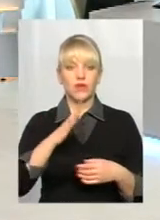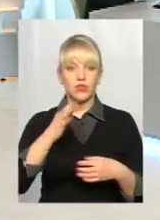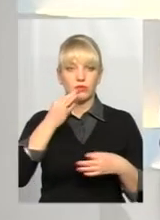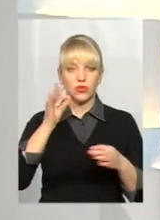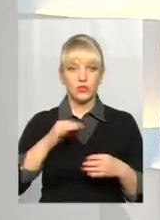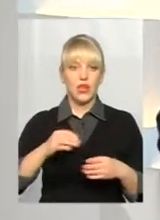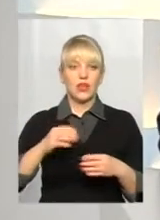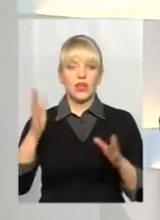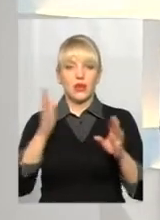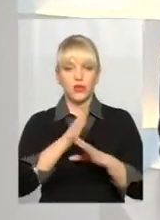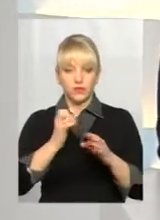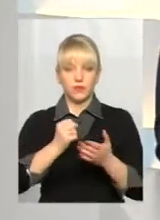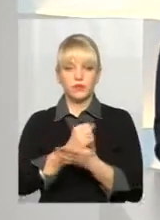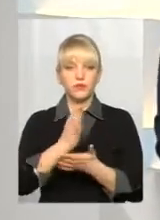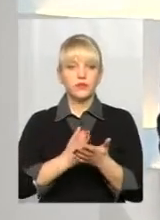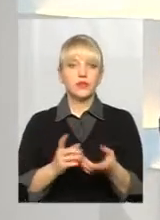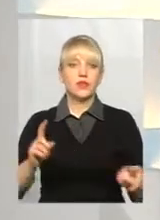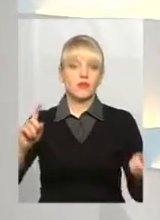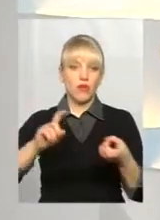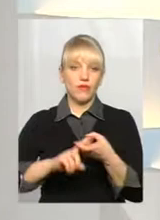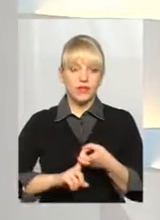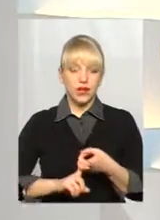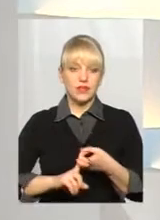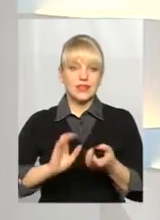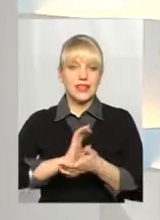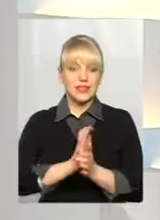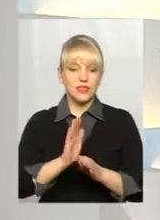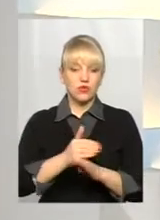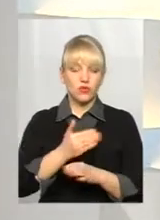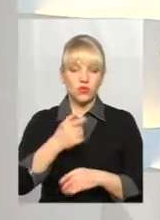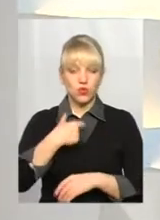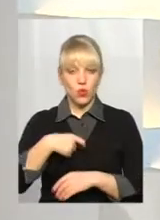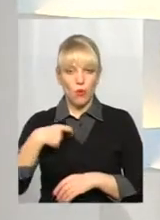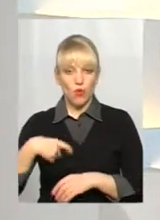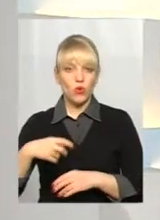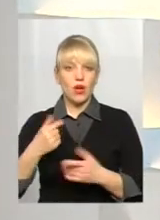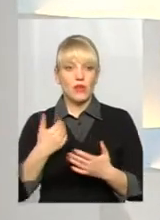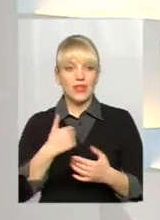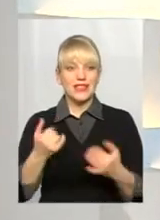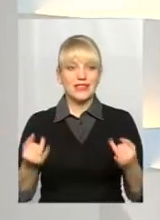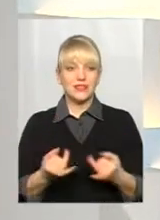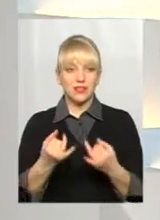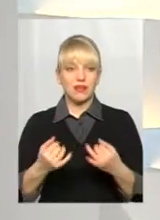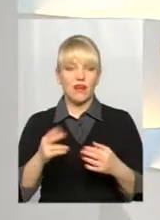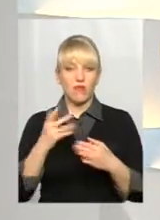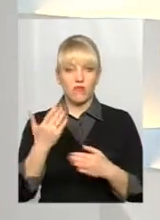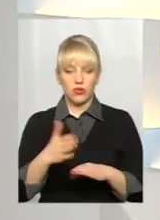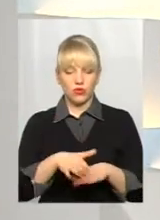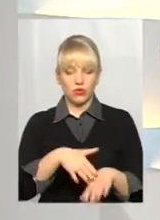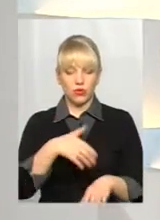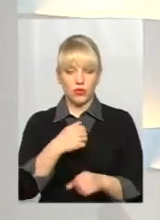і інфраструктура, вони взагалі тісно пов'язані, так, між собою. І от мені цікаво, ви дуже довго працюєте у